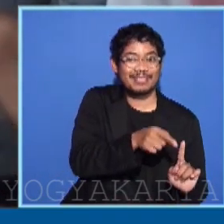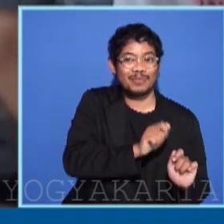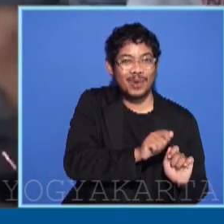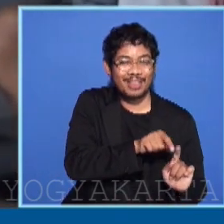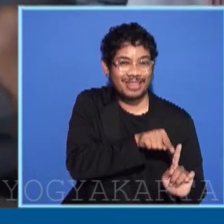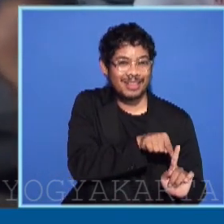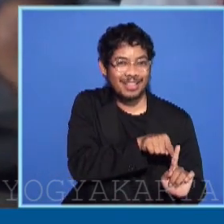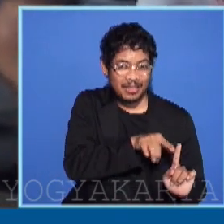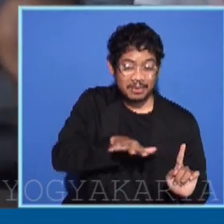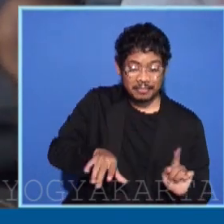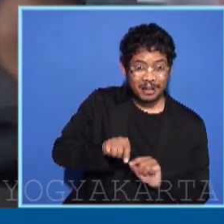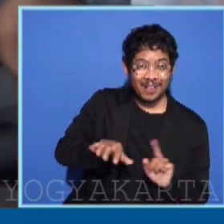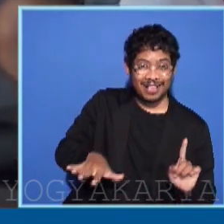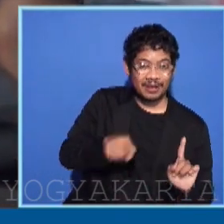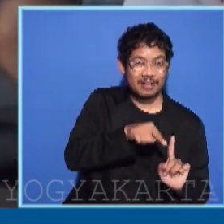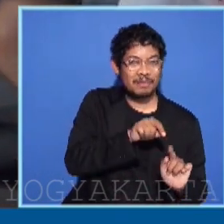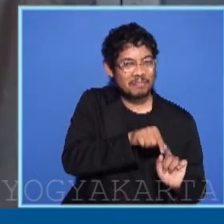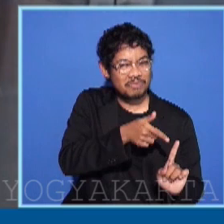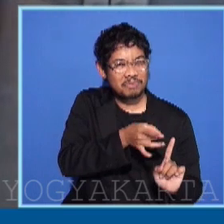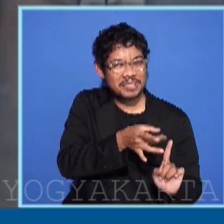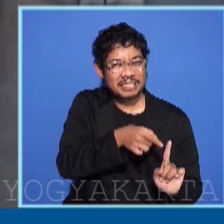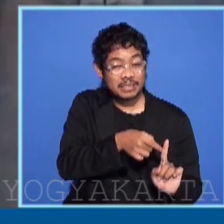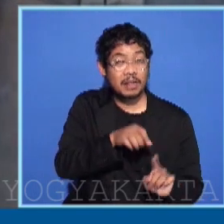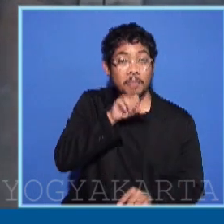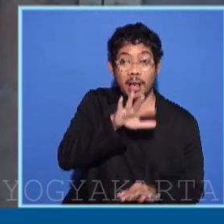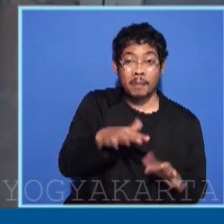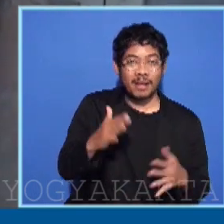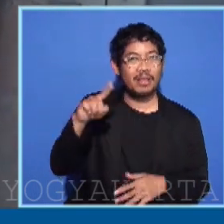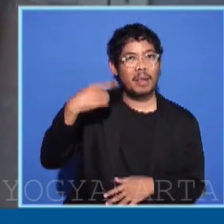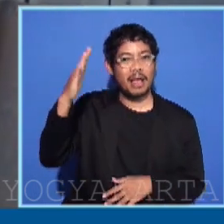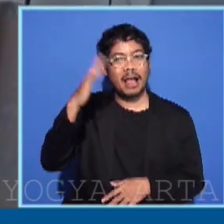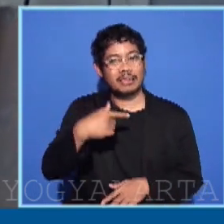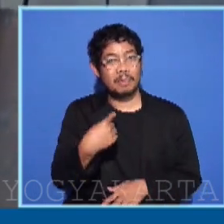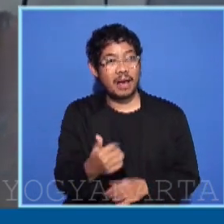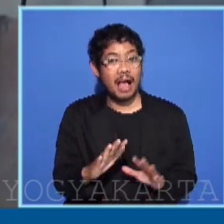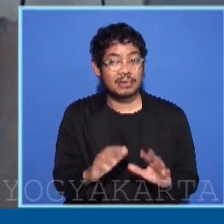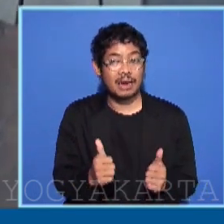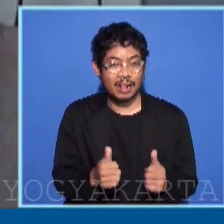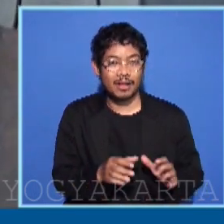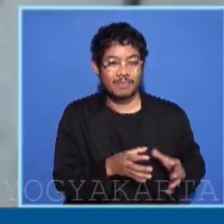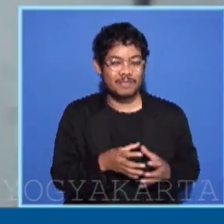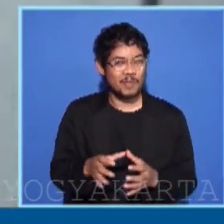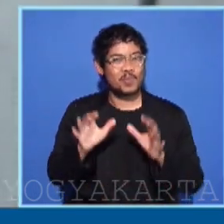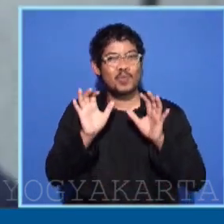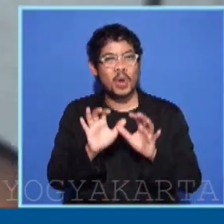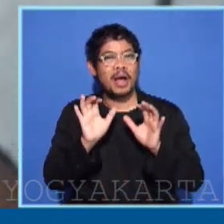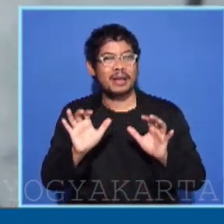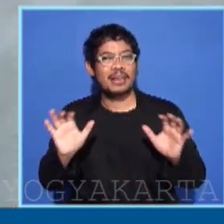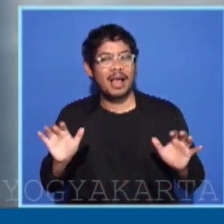kajarar arinten Pi Sasan Piran